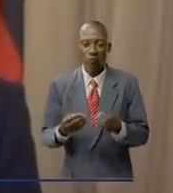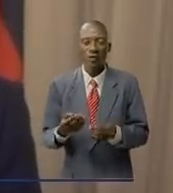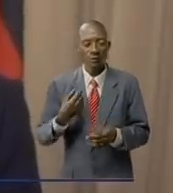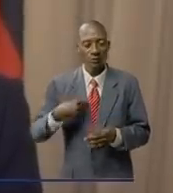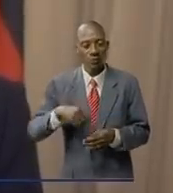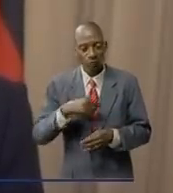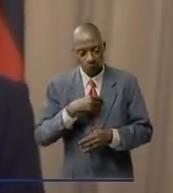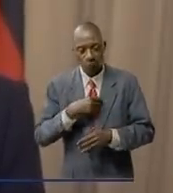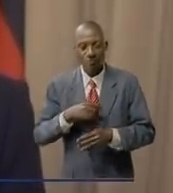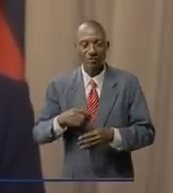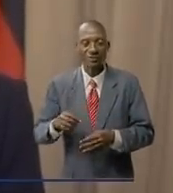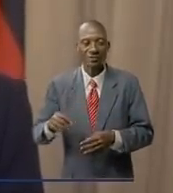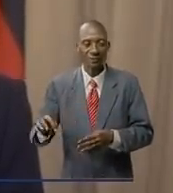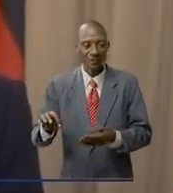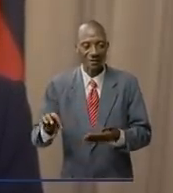contrat.